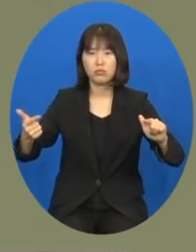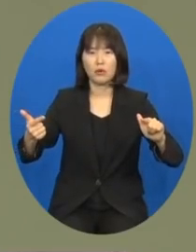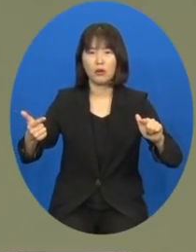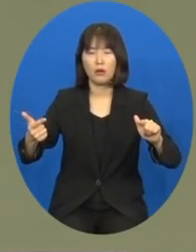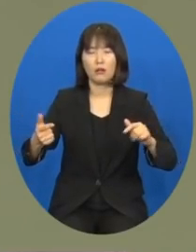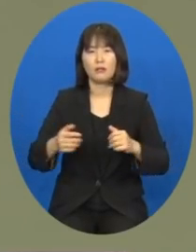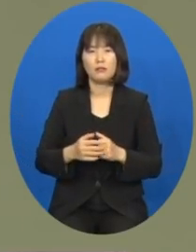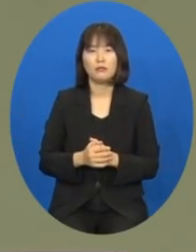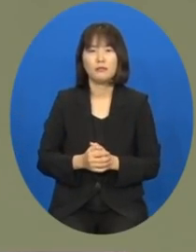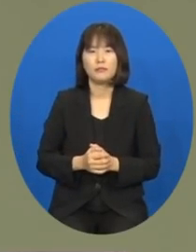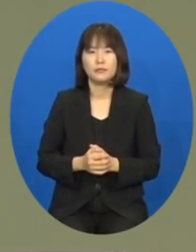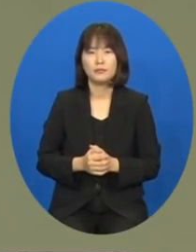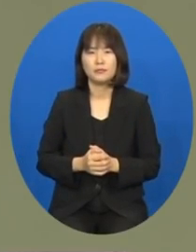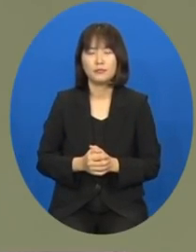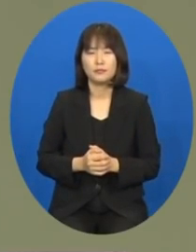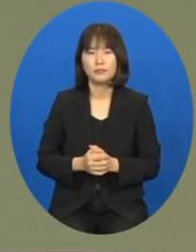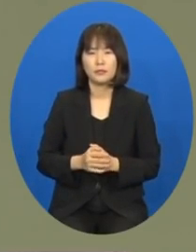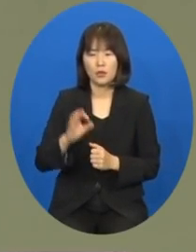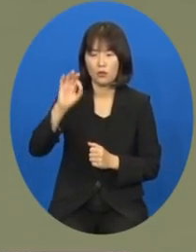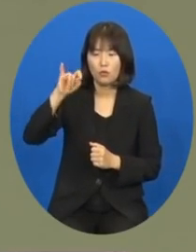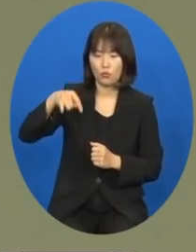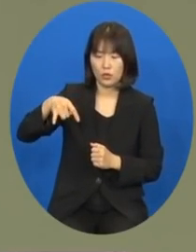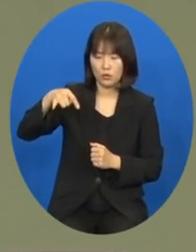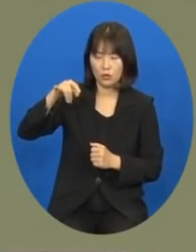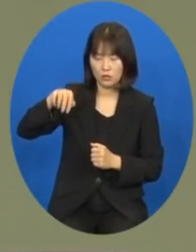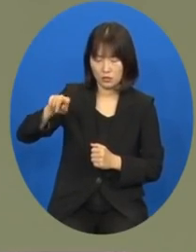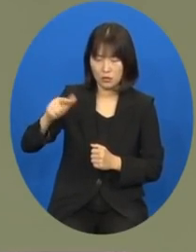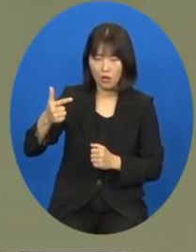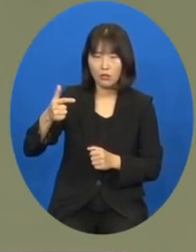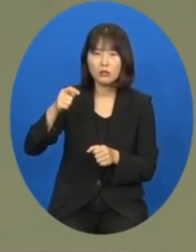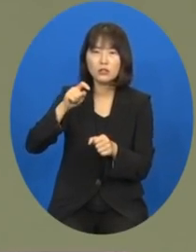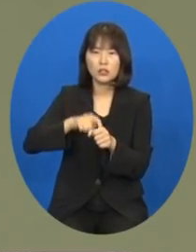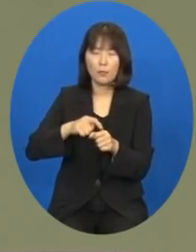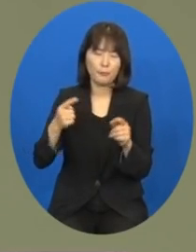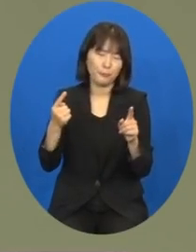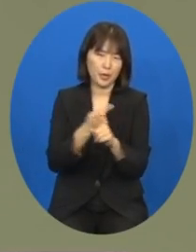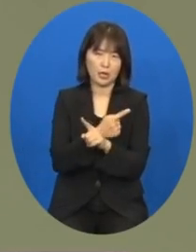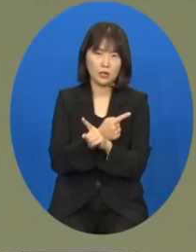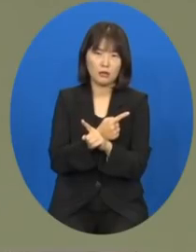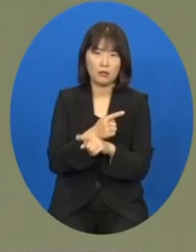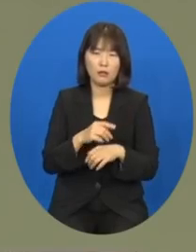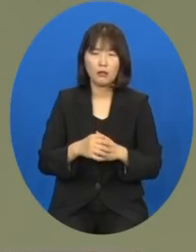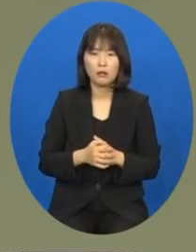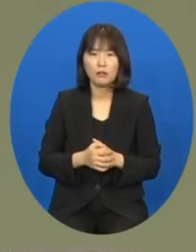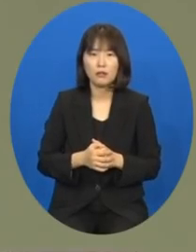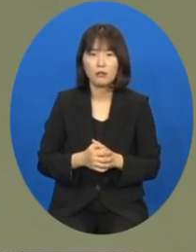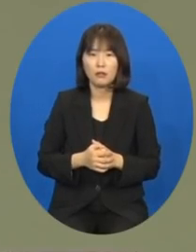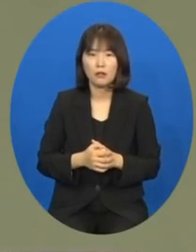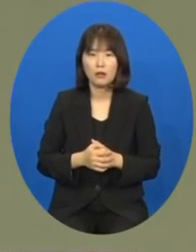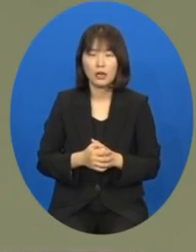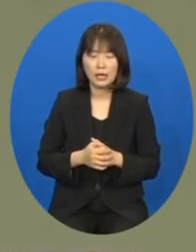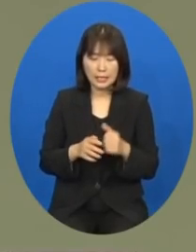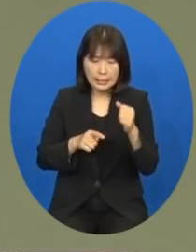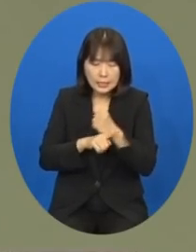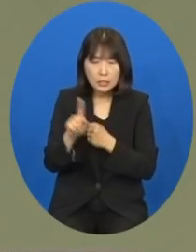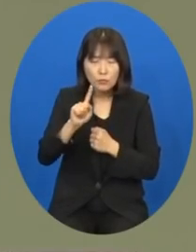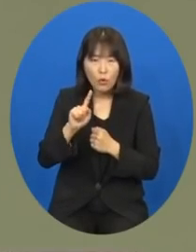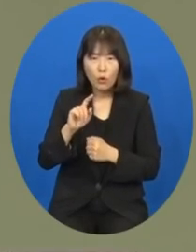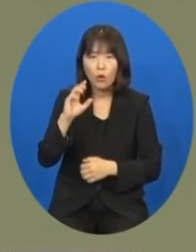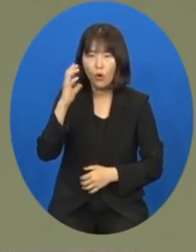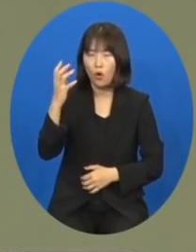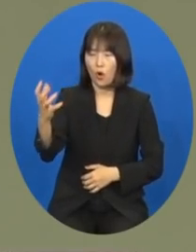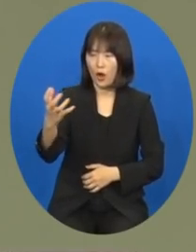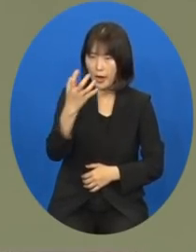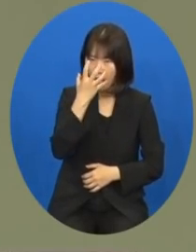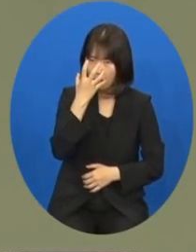바뀌는 거지 위산이 난 단어가 힙합 끗이 어떤 의미냐 하면 배우 라는 뜻입니다 가면을 쓰고 고대의